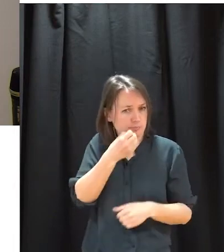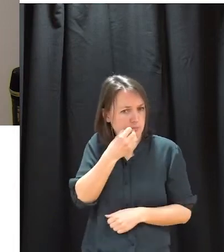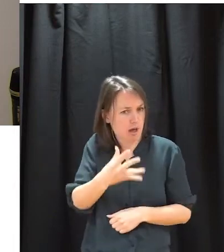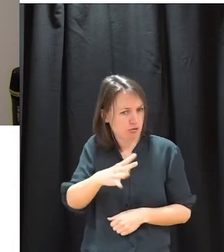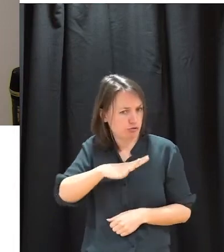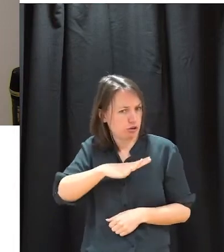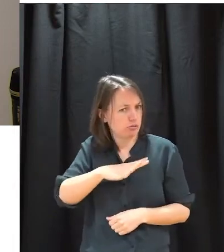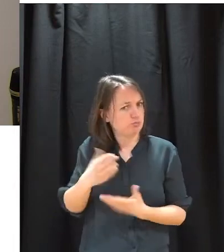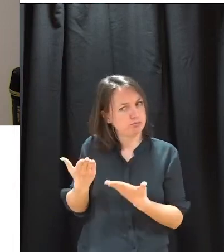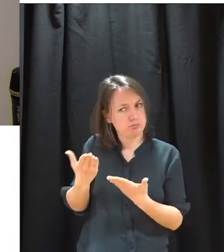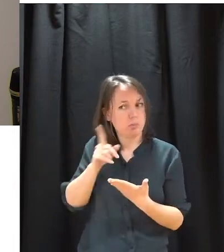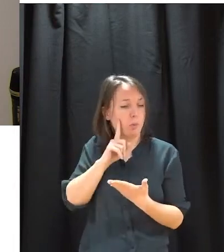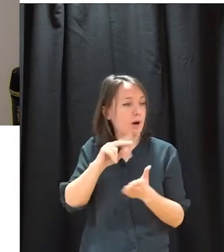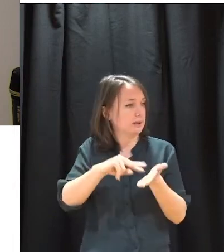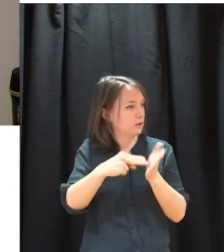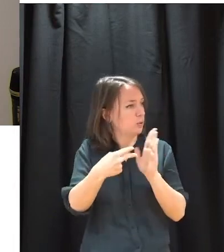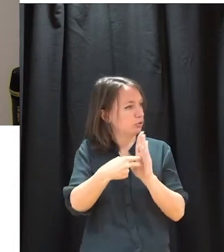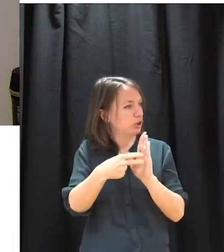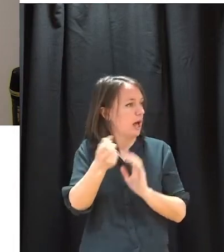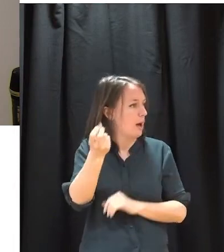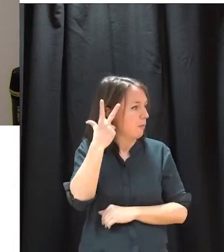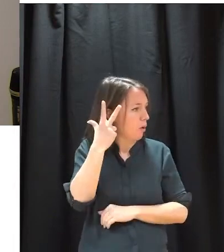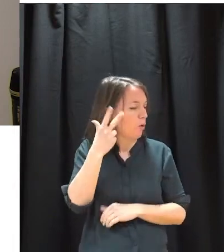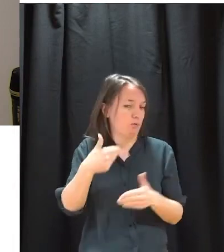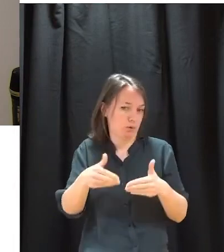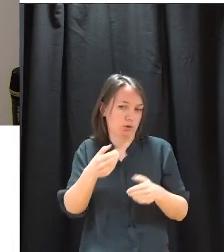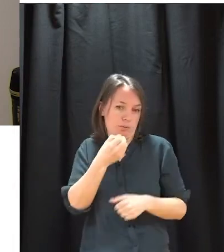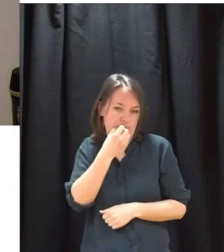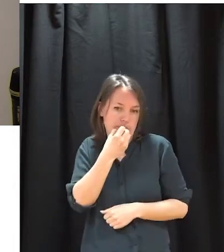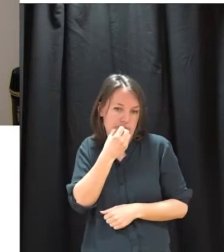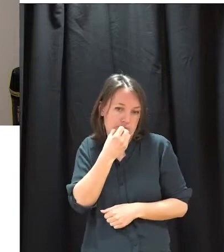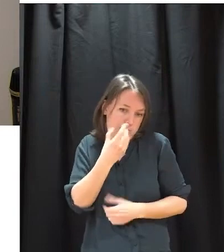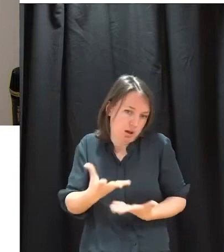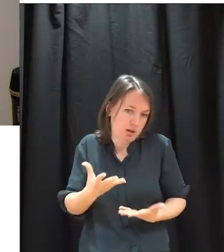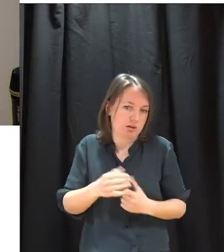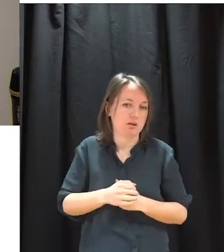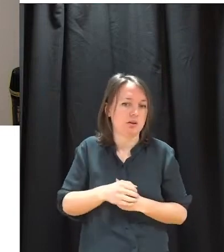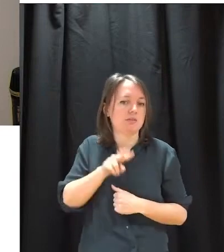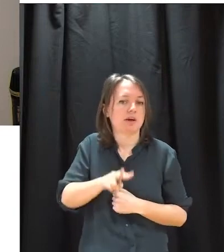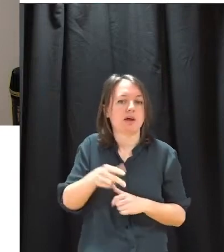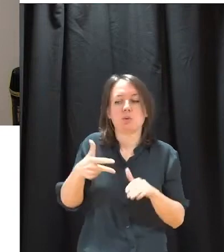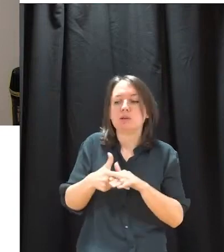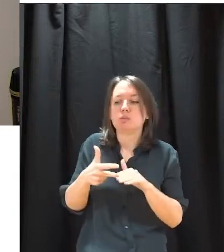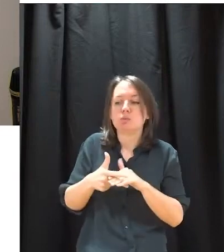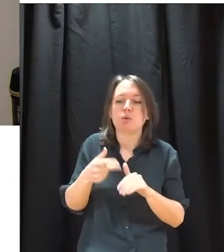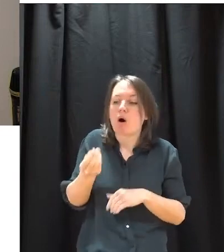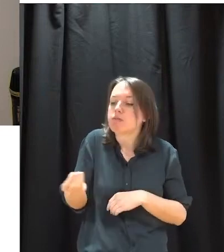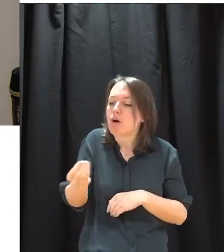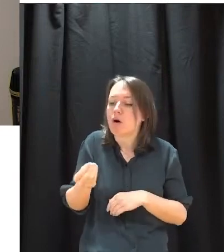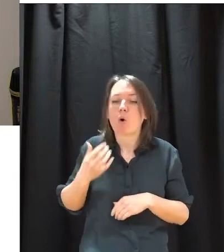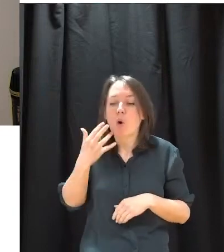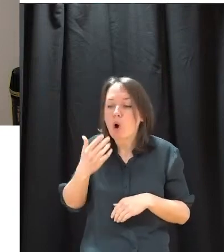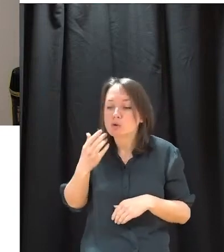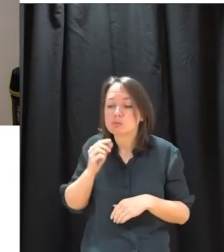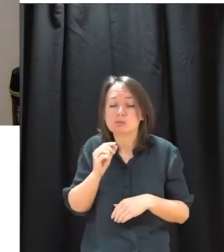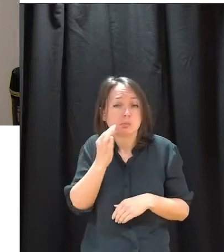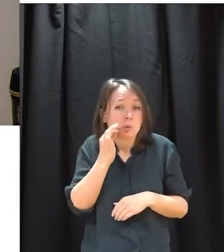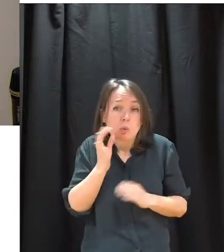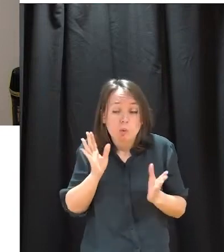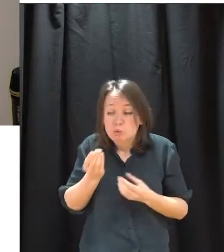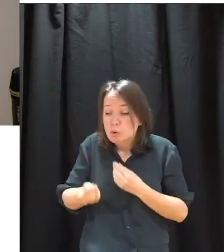technologie qui fonctionne très bien, et c'est des enfants qui au début ont un petit peu de code ou à peine, et puis qui ont